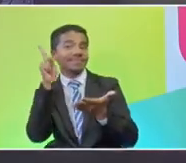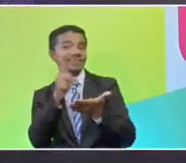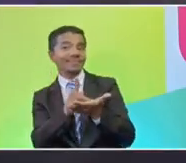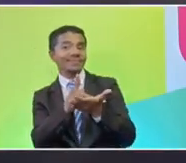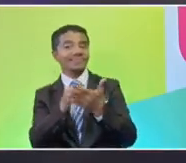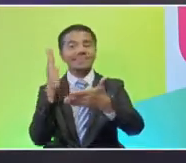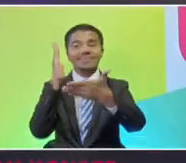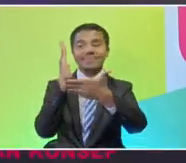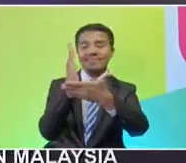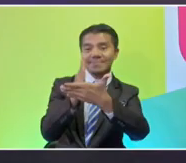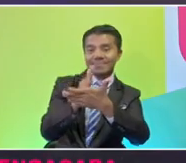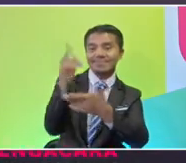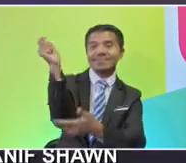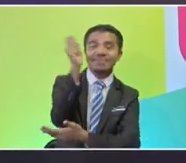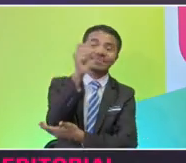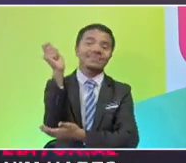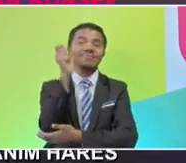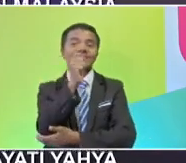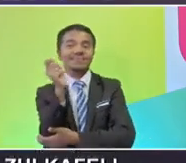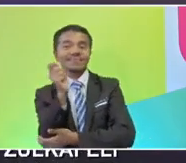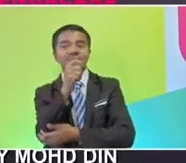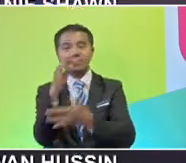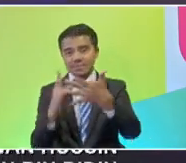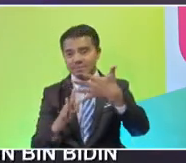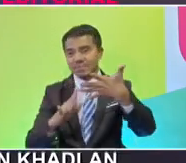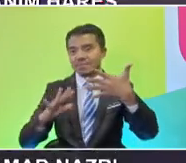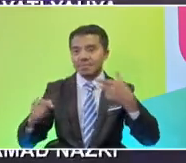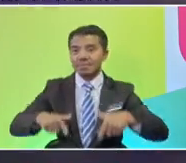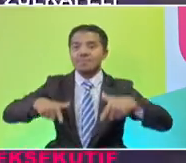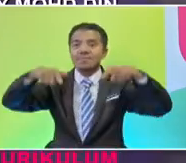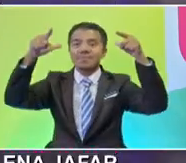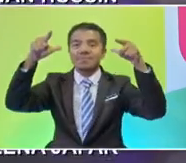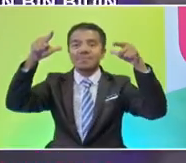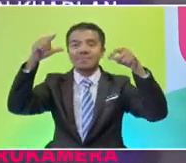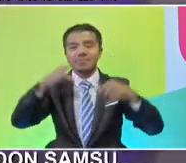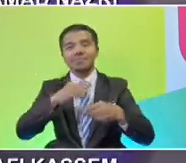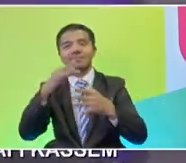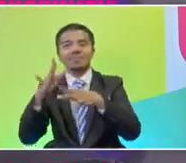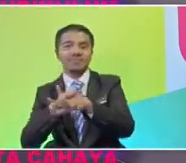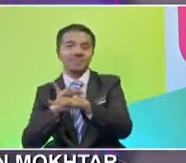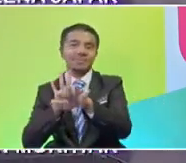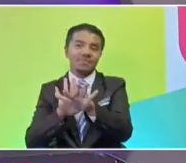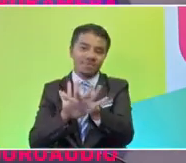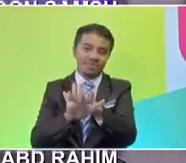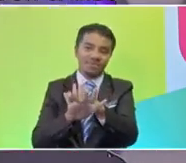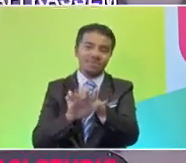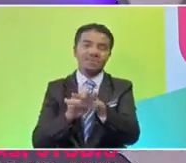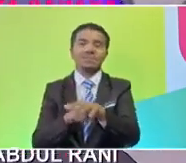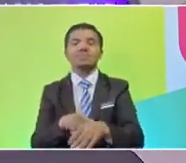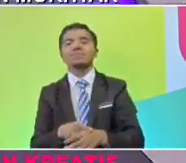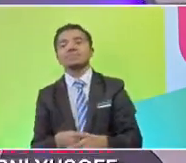bagian tumbuhan akar batang dan juga daun